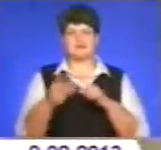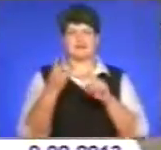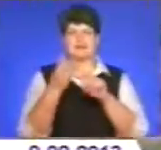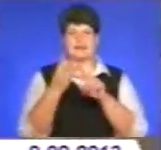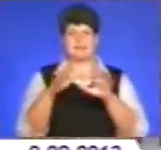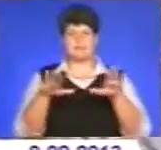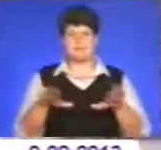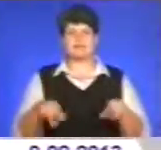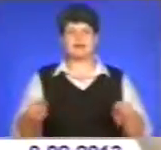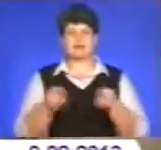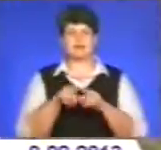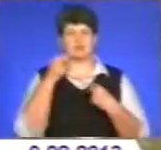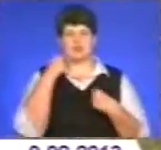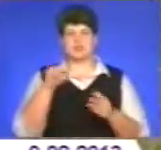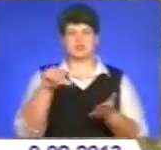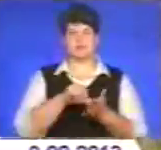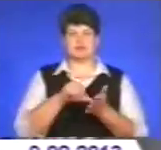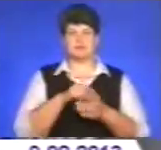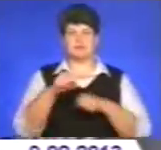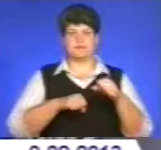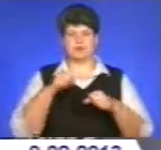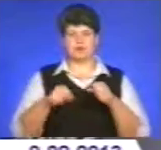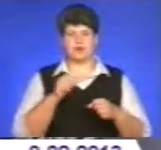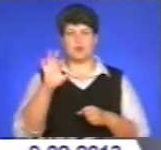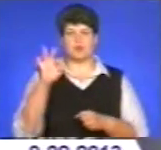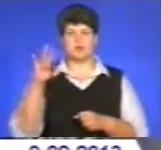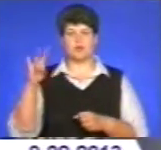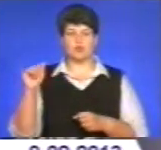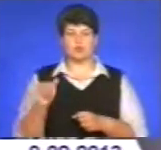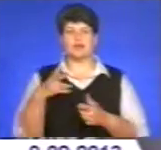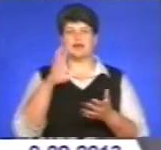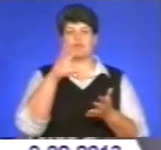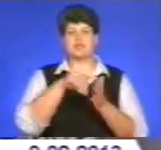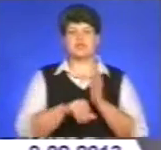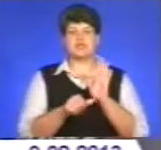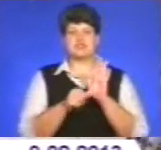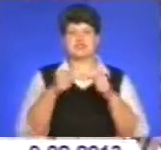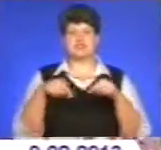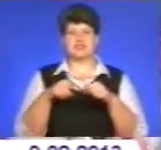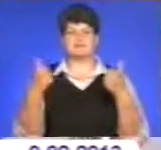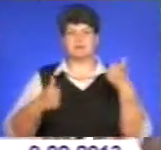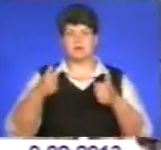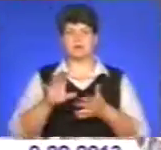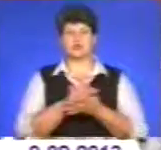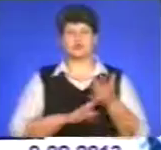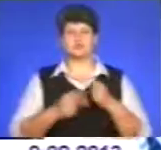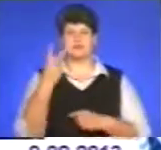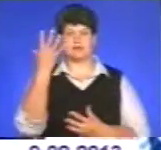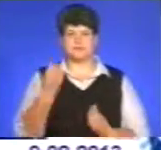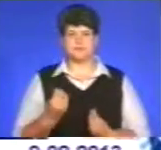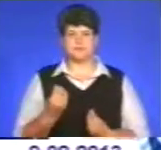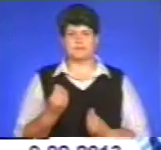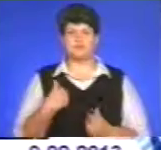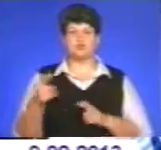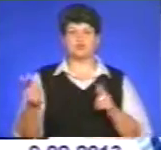А також найкраще виступив у велодисципліні «Омніум», програма якої включає 6 видів змагань і триває протягом 2 днів. Ми